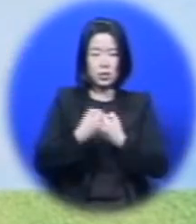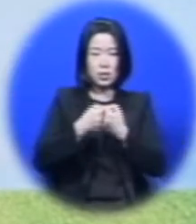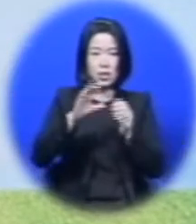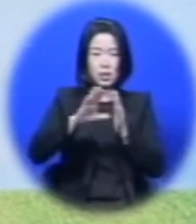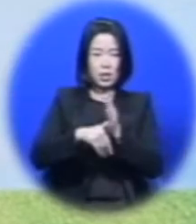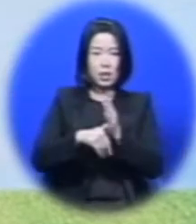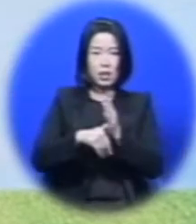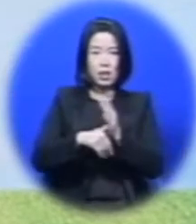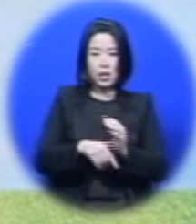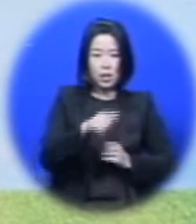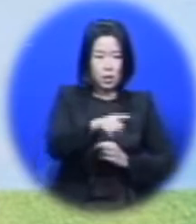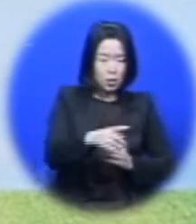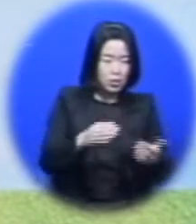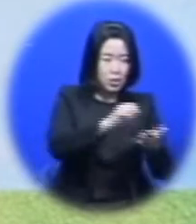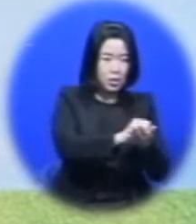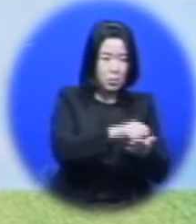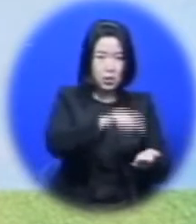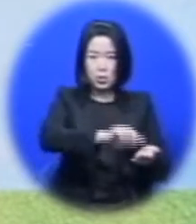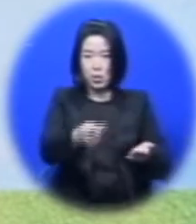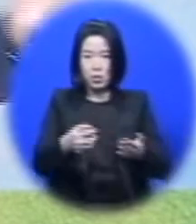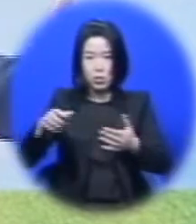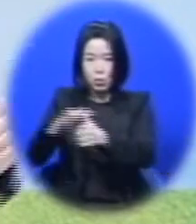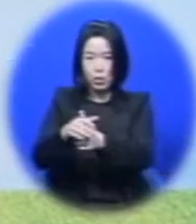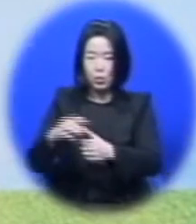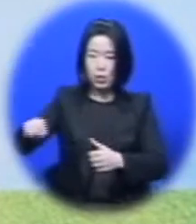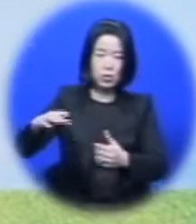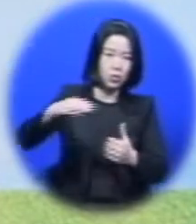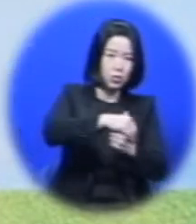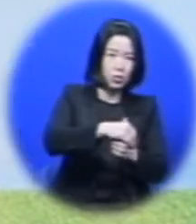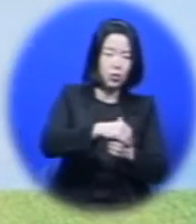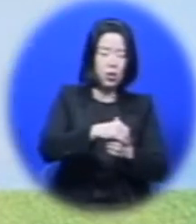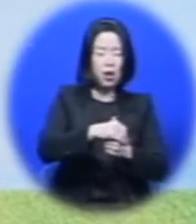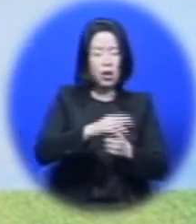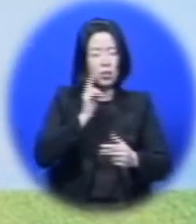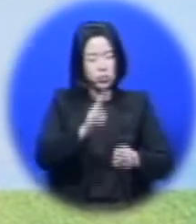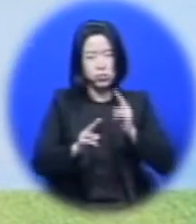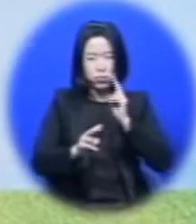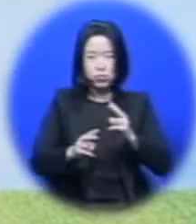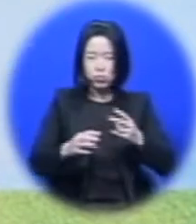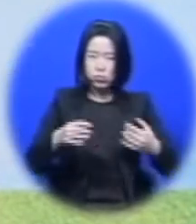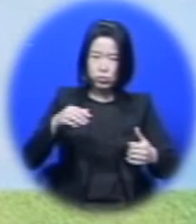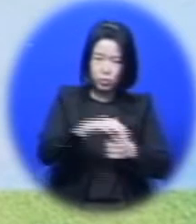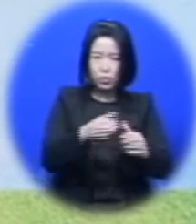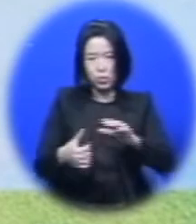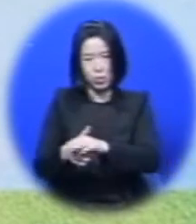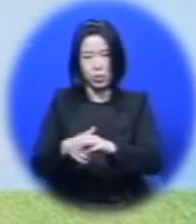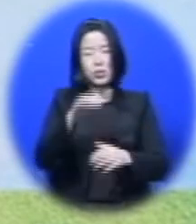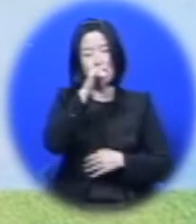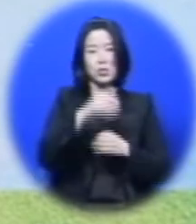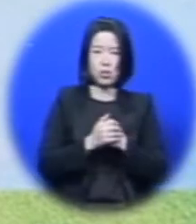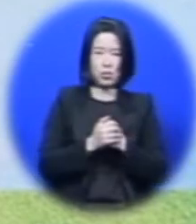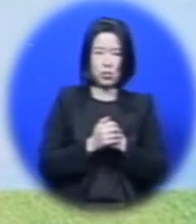세력을 잡으면 상대편을 죽이고 저쪽 편에서 세력을 잡으면 이쪽 편을 죽이고 끔찍한 학살극이 벌어지고 있었던 때입니다.